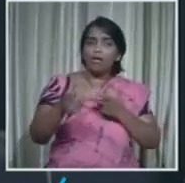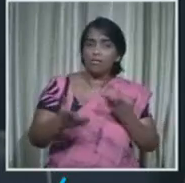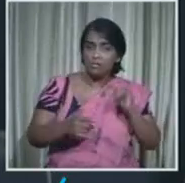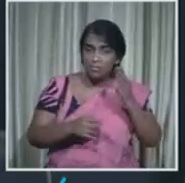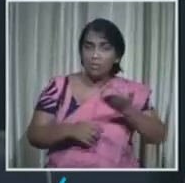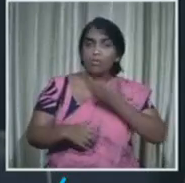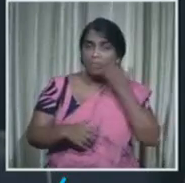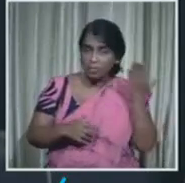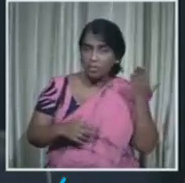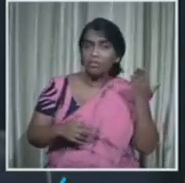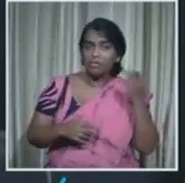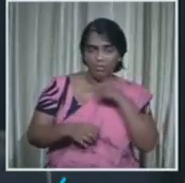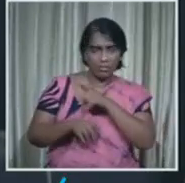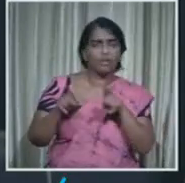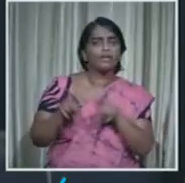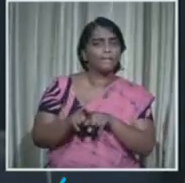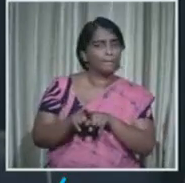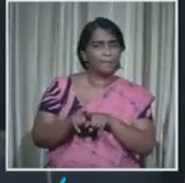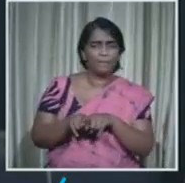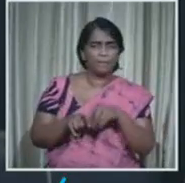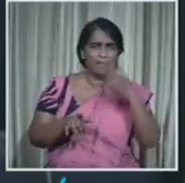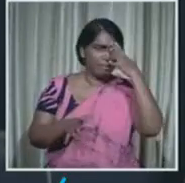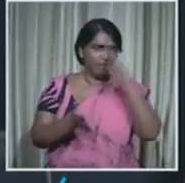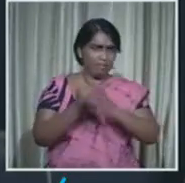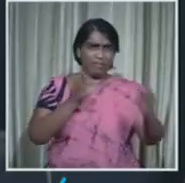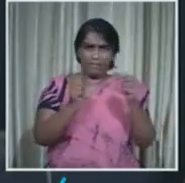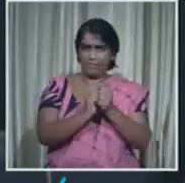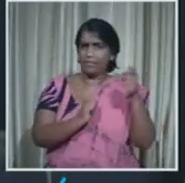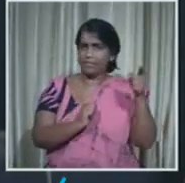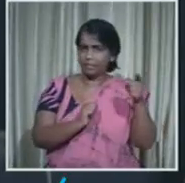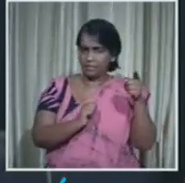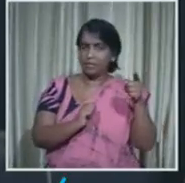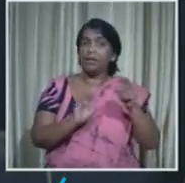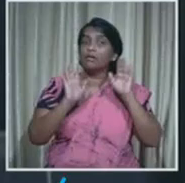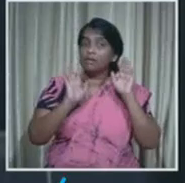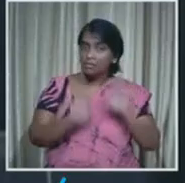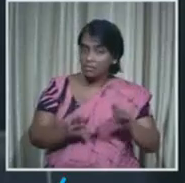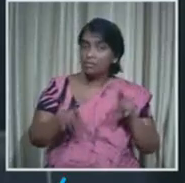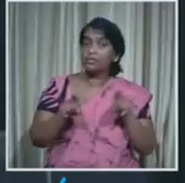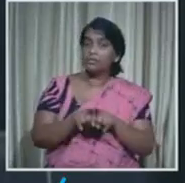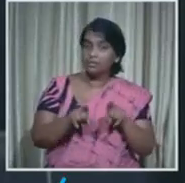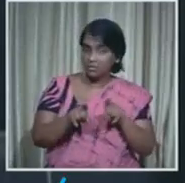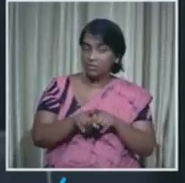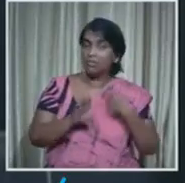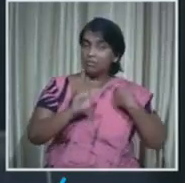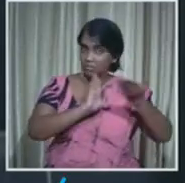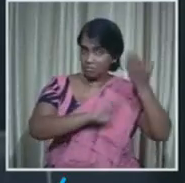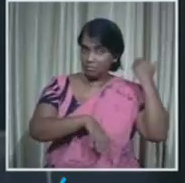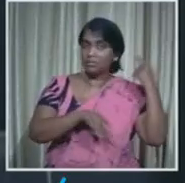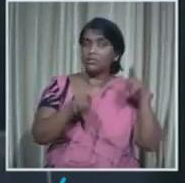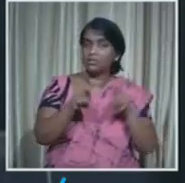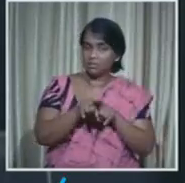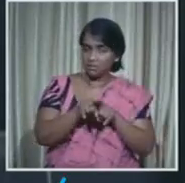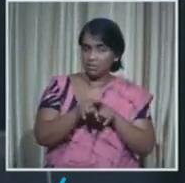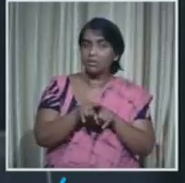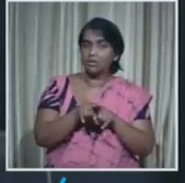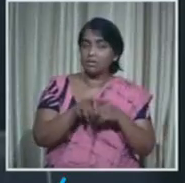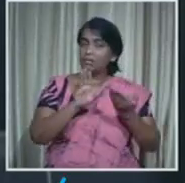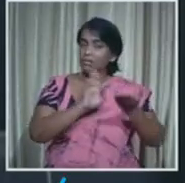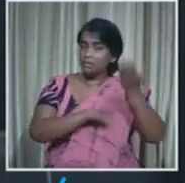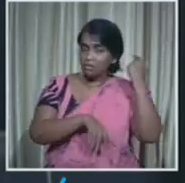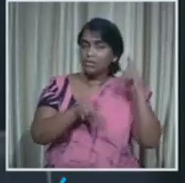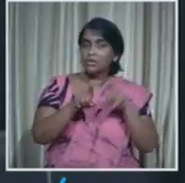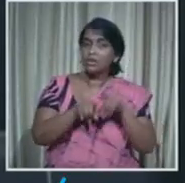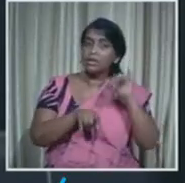තිබුණා. ඒකන්ද ඒක අනුවණ ක්‍රියාවක් හැටියට මම දකින්නේ. නමුත් මෙහෙම දේවලුත් අතීතයේත් වෙලා තියෙනවා. අතීතේ වෙලා තිබෙනවා